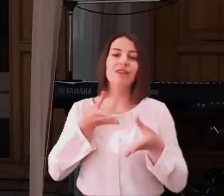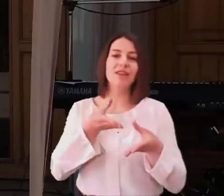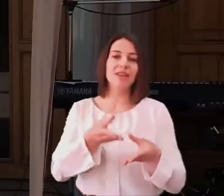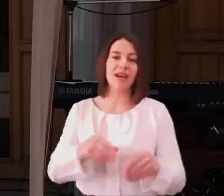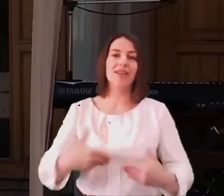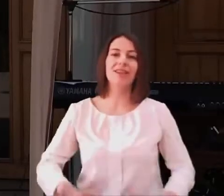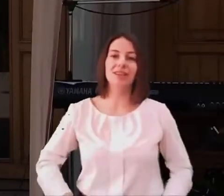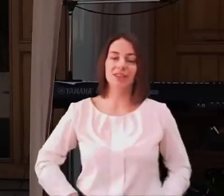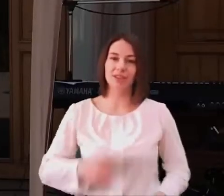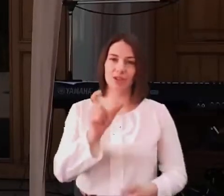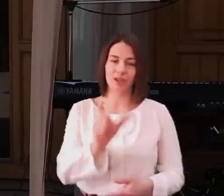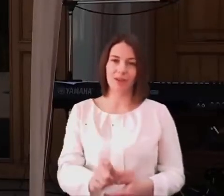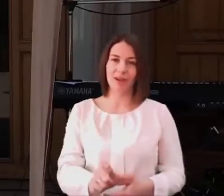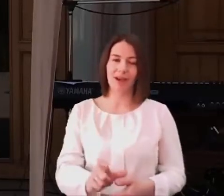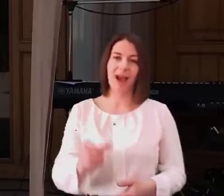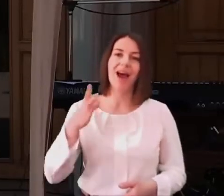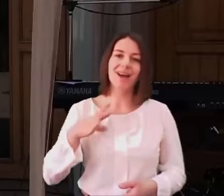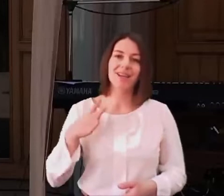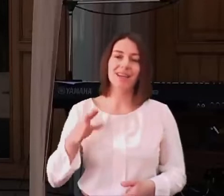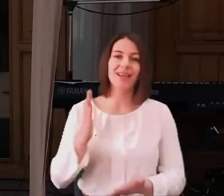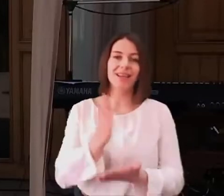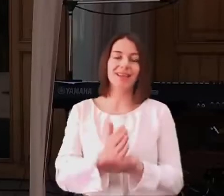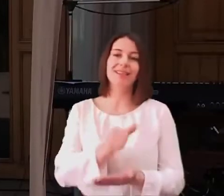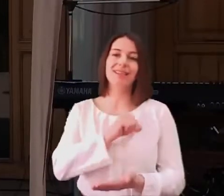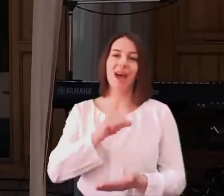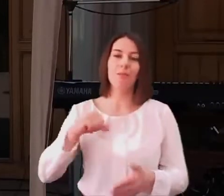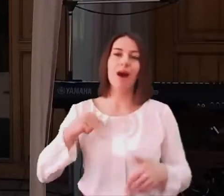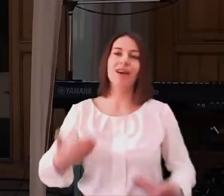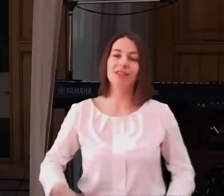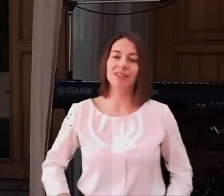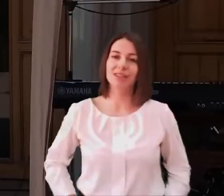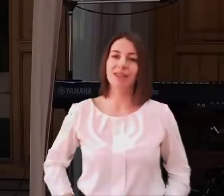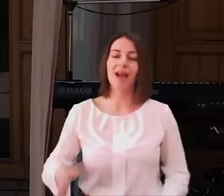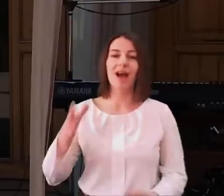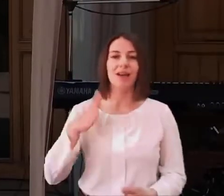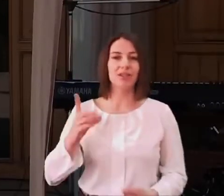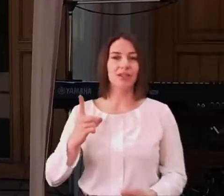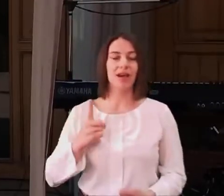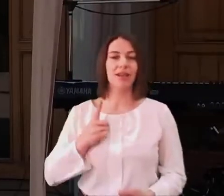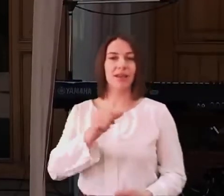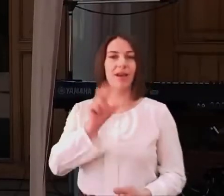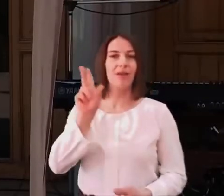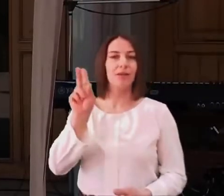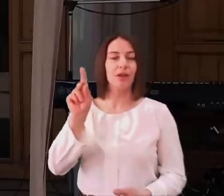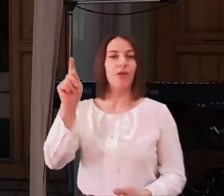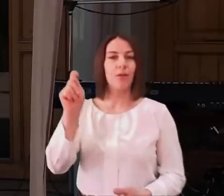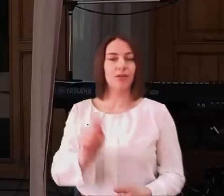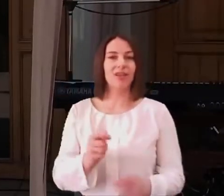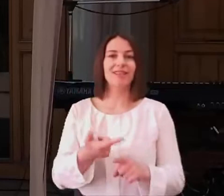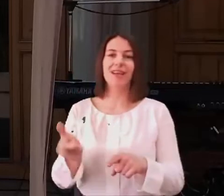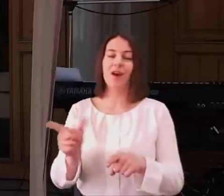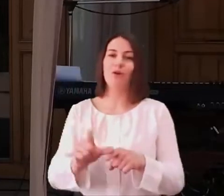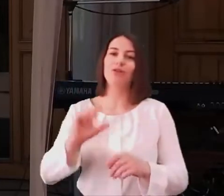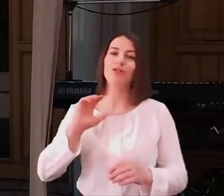человека. Ожидание и становится самой жизнью. Ожидание второго пришествия, оно очень сильно влияет